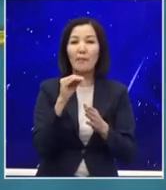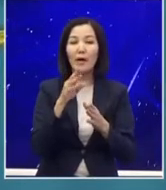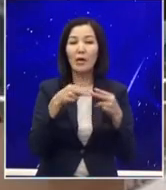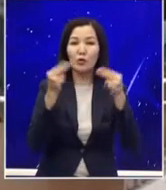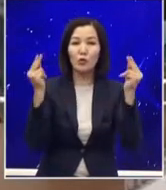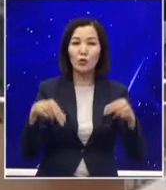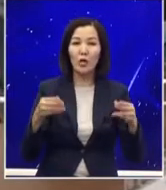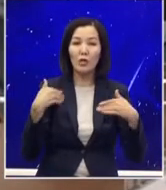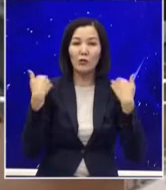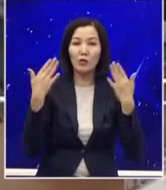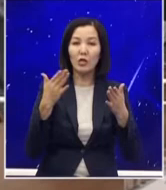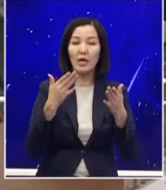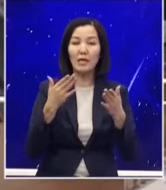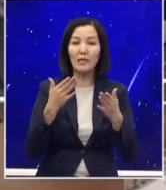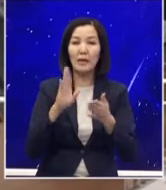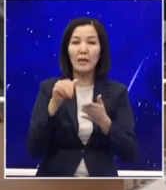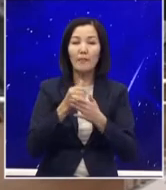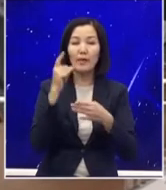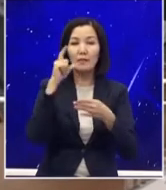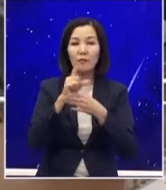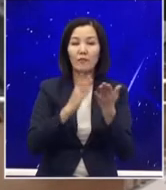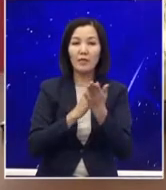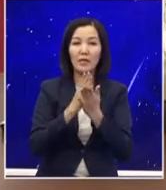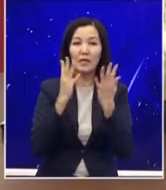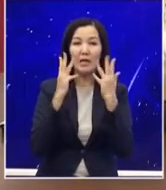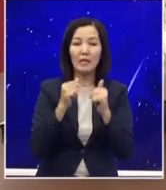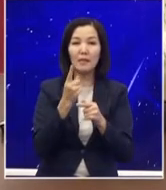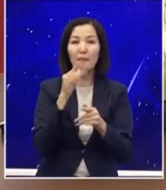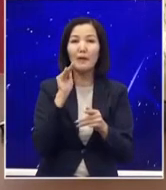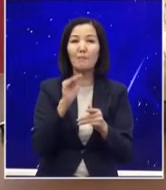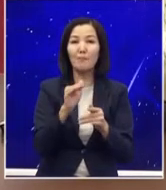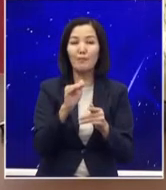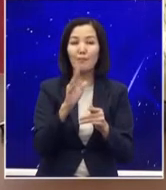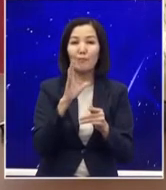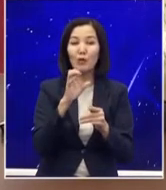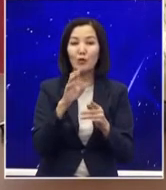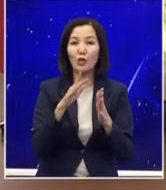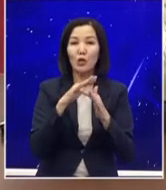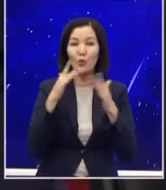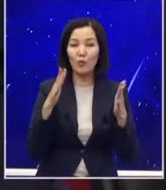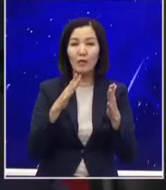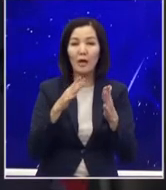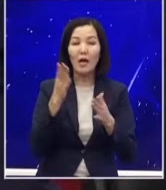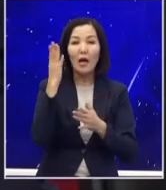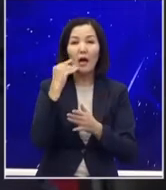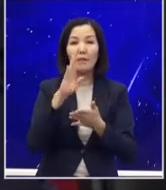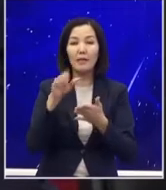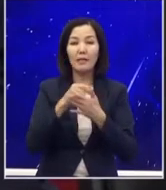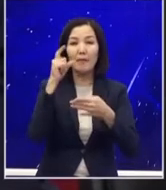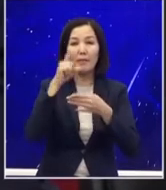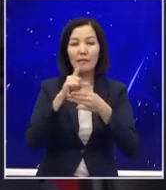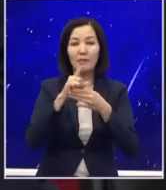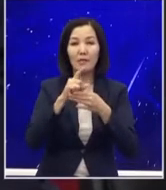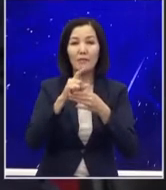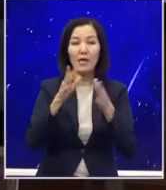Ол бас мүфти болған кезде елдегі мешіттер саны 1,5 мыңға дейін көбейді. Алматыда бас мешіт салынып, ислам